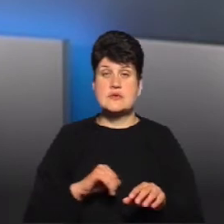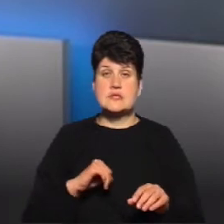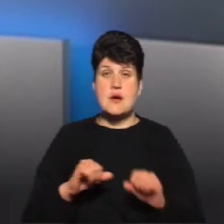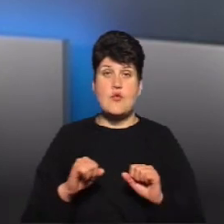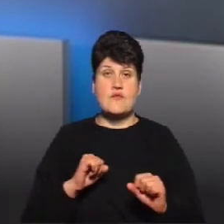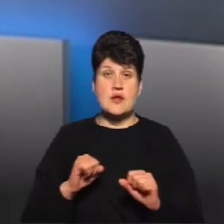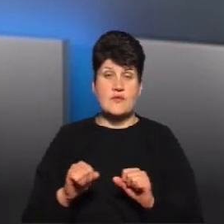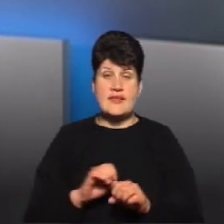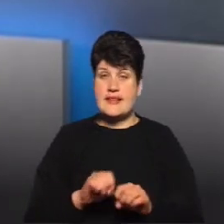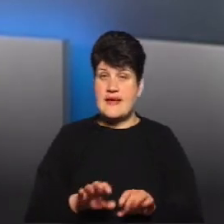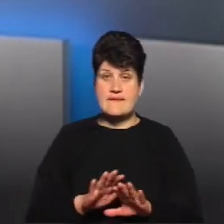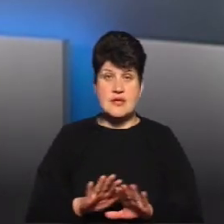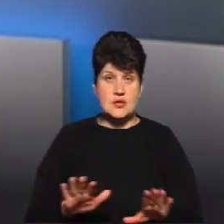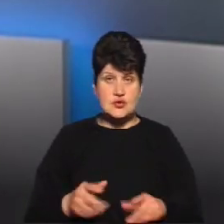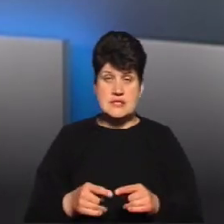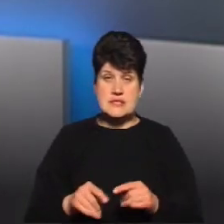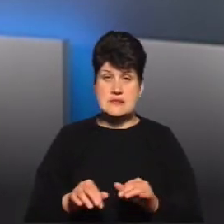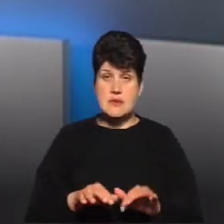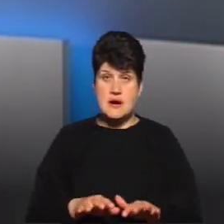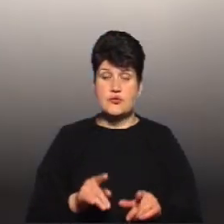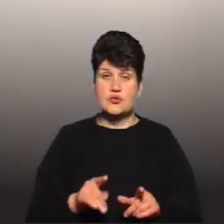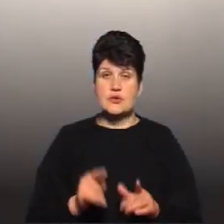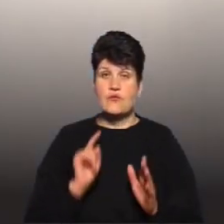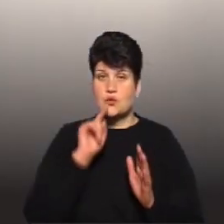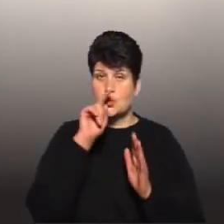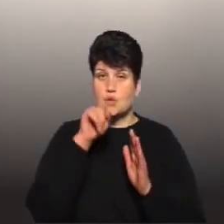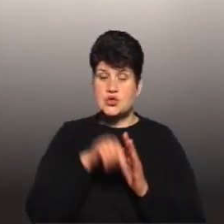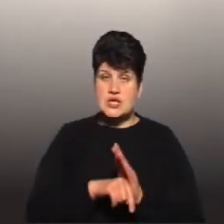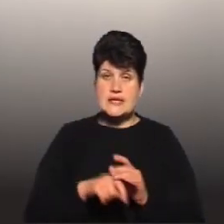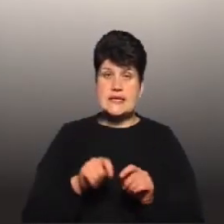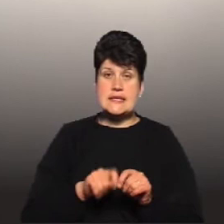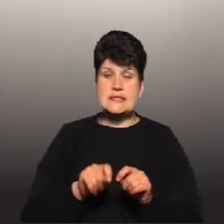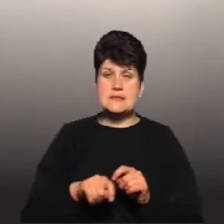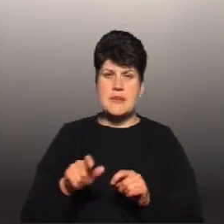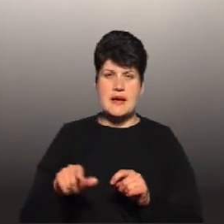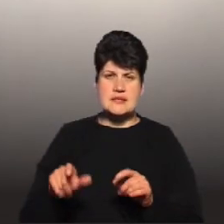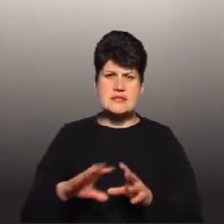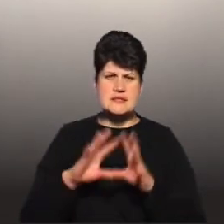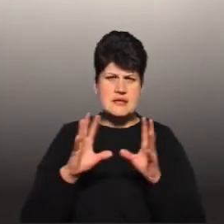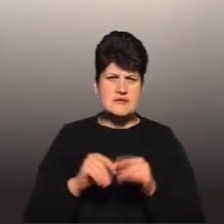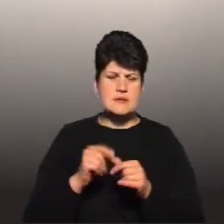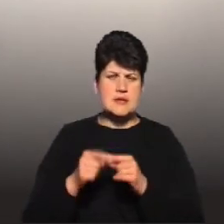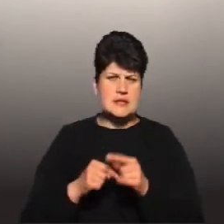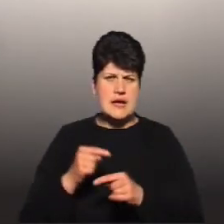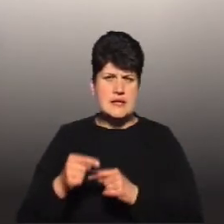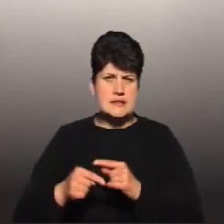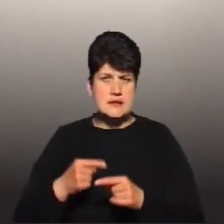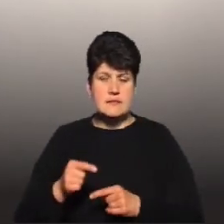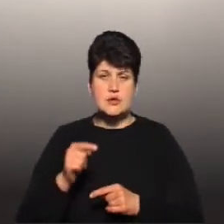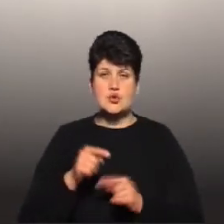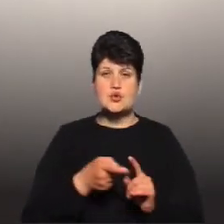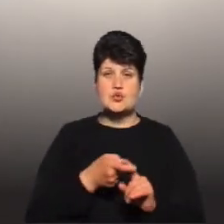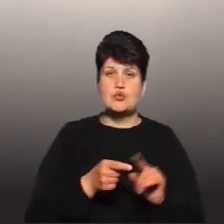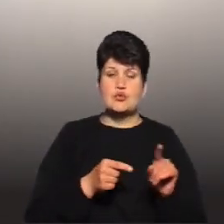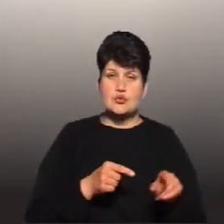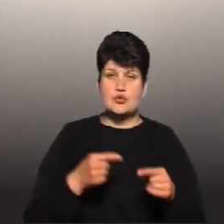вирішує цієї справи, то тоді вже втручається інспекція зі всіма наслідками стосовно чи іншого, того чи іншого